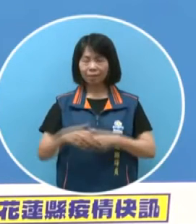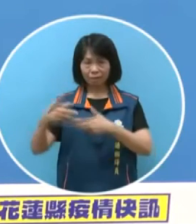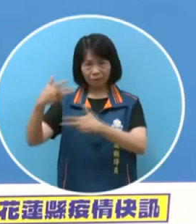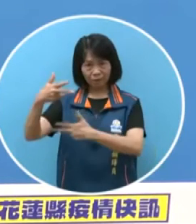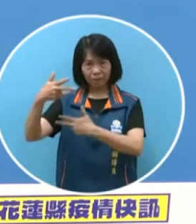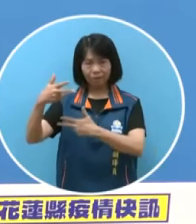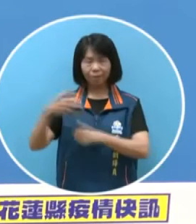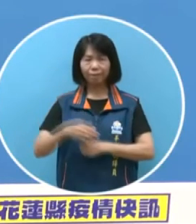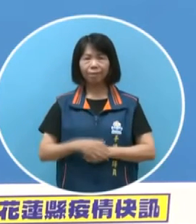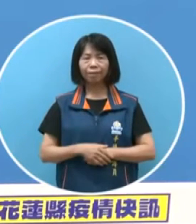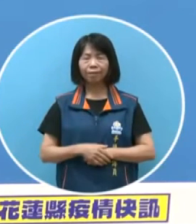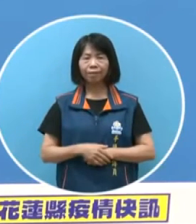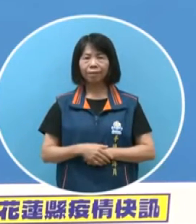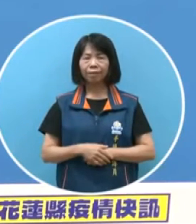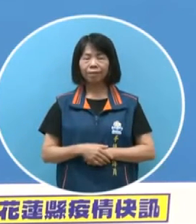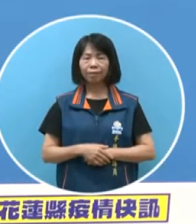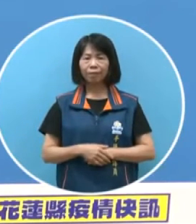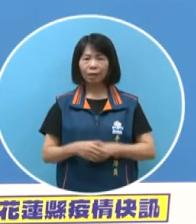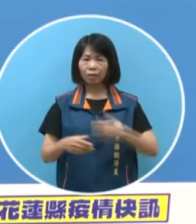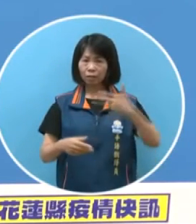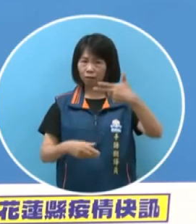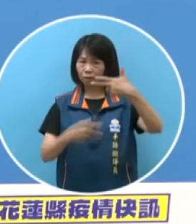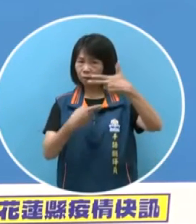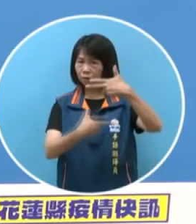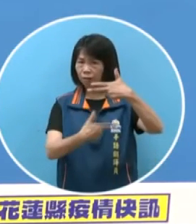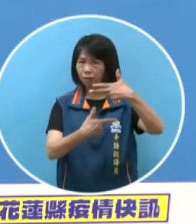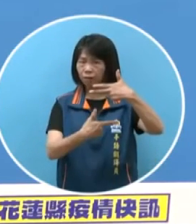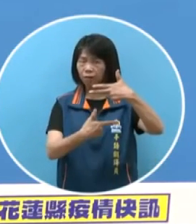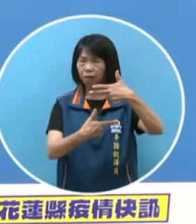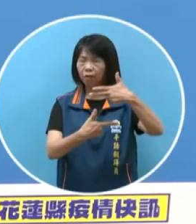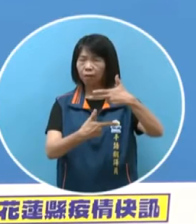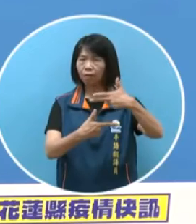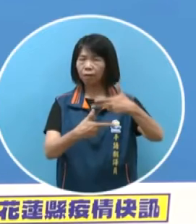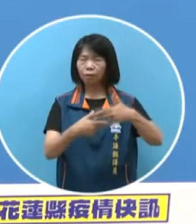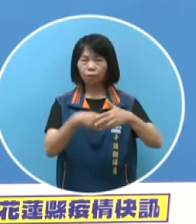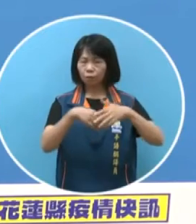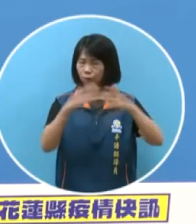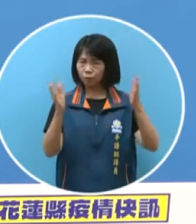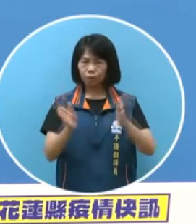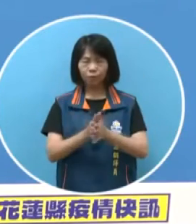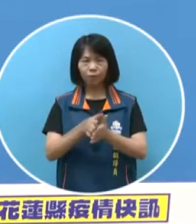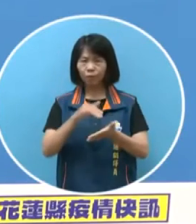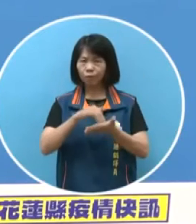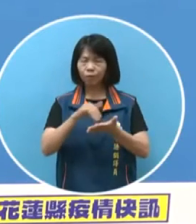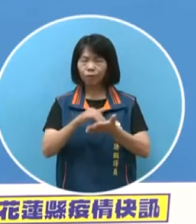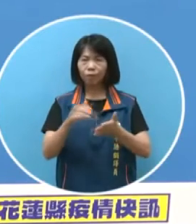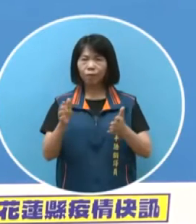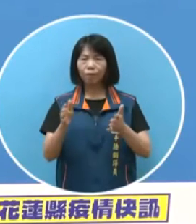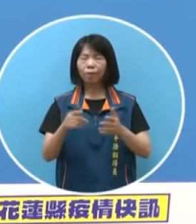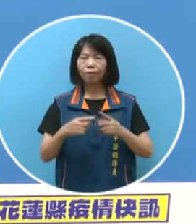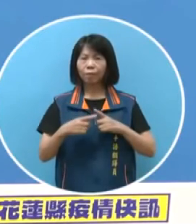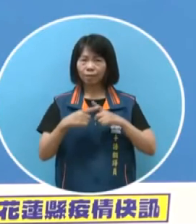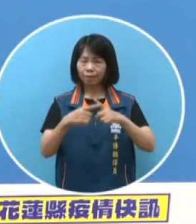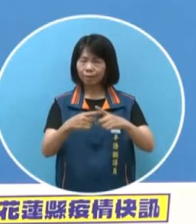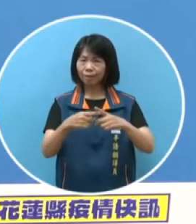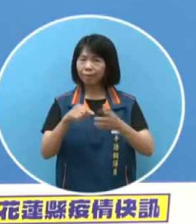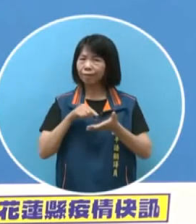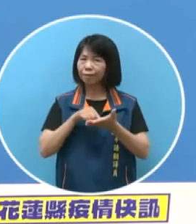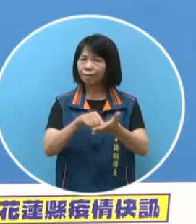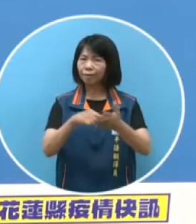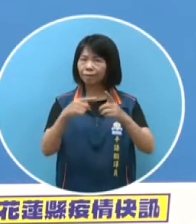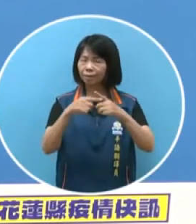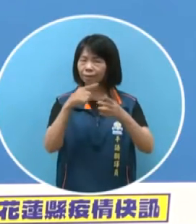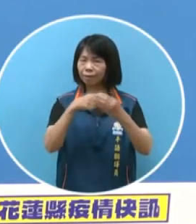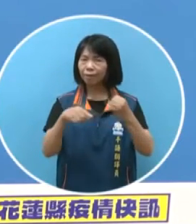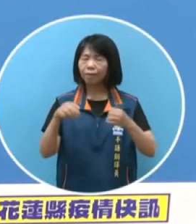号然而在7月6号我们的整个总和里面一共到场办理的人数